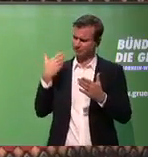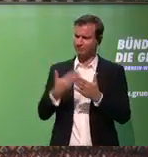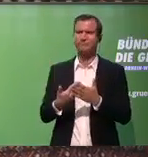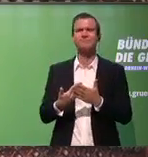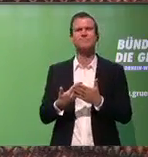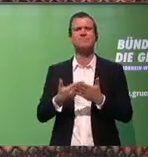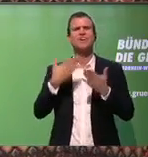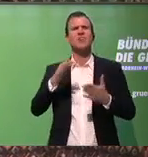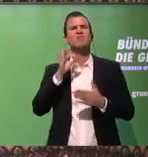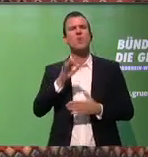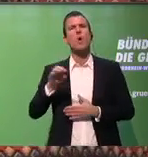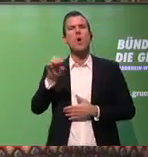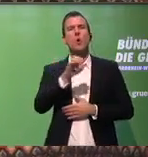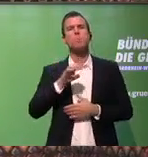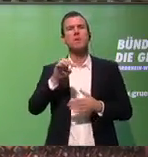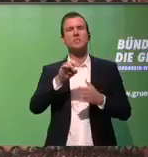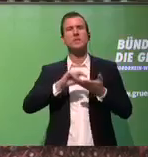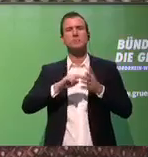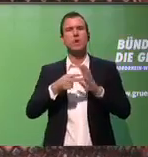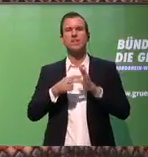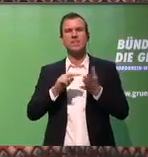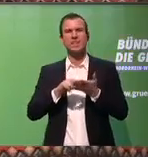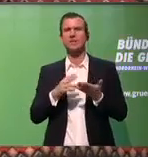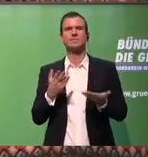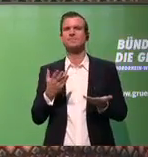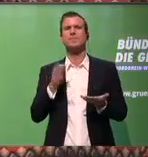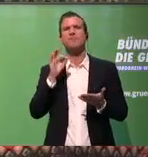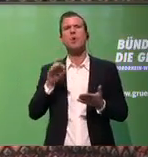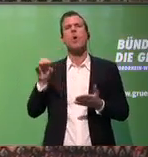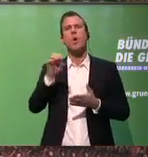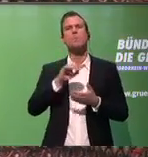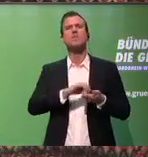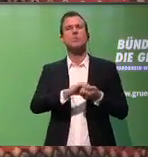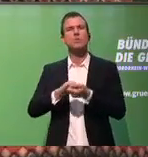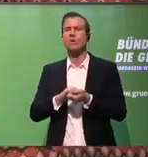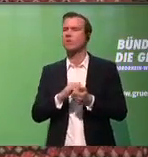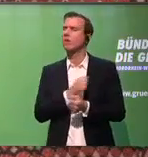die europäische Politik, ist für die Europäische Union